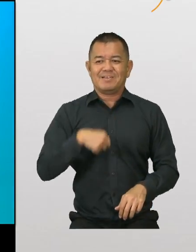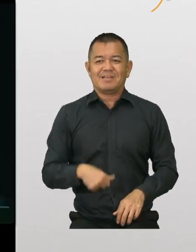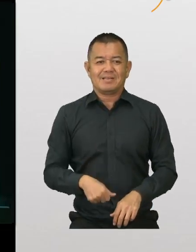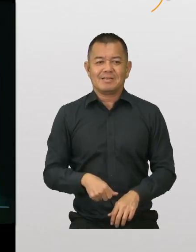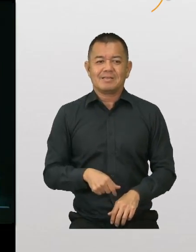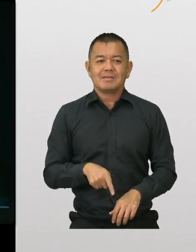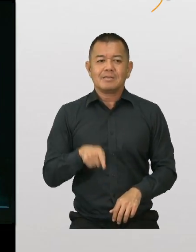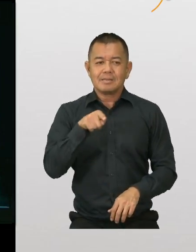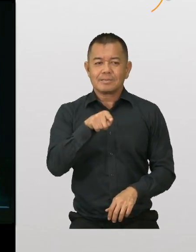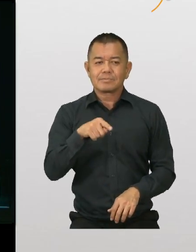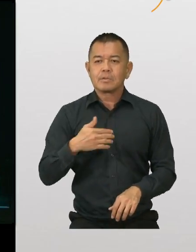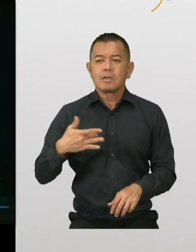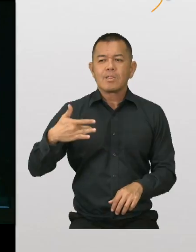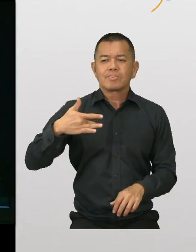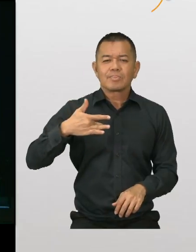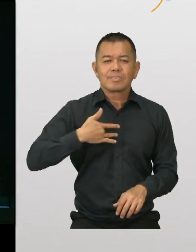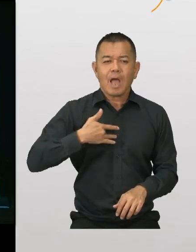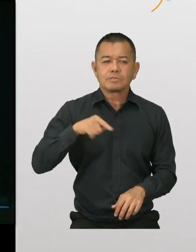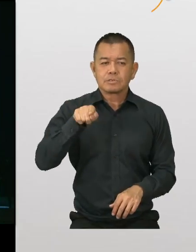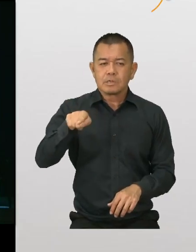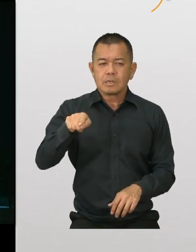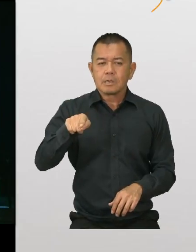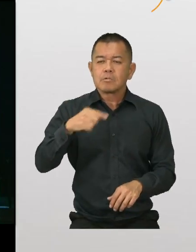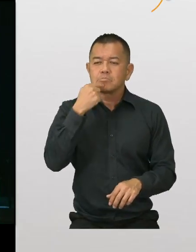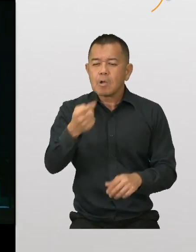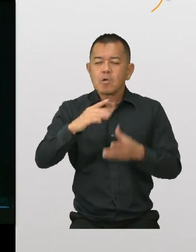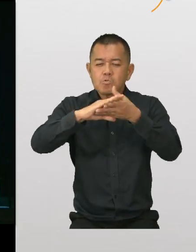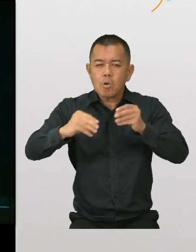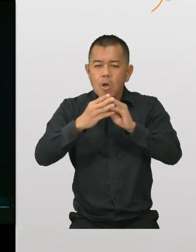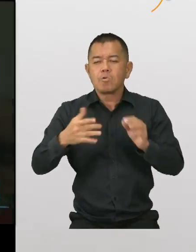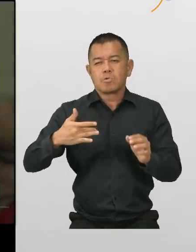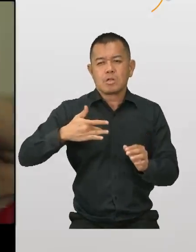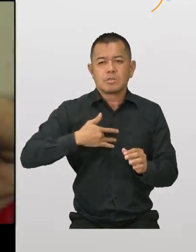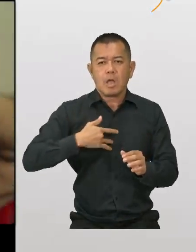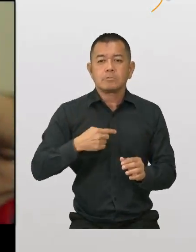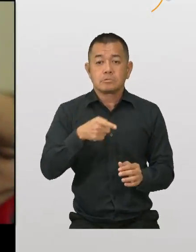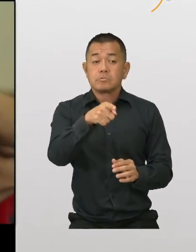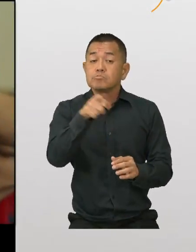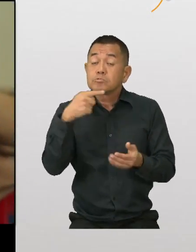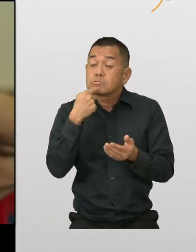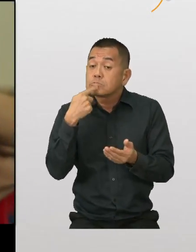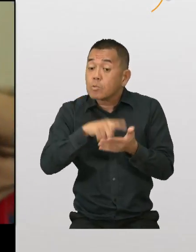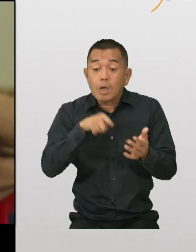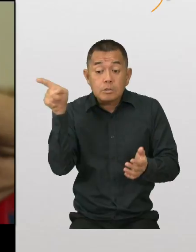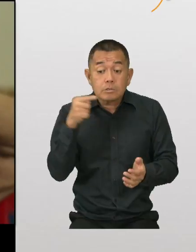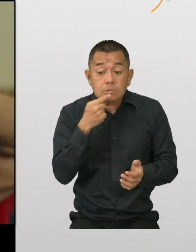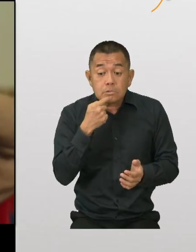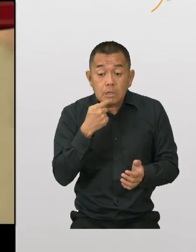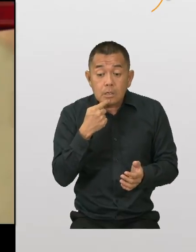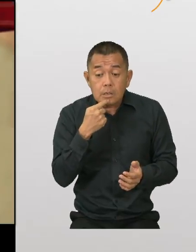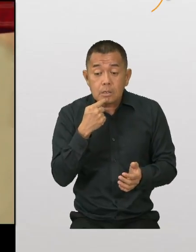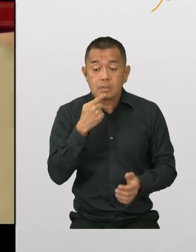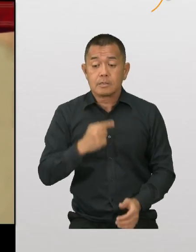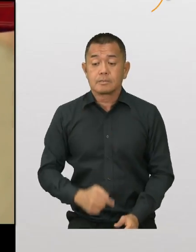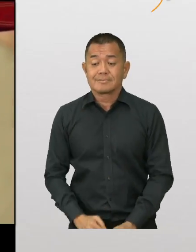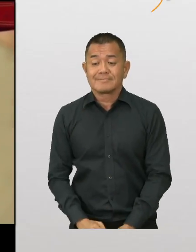内。 including me. 听听她怎么 Let's 说。 hear what she said. 15歲就當起頭家啦，咩嘢都係我。 I